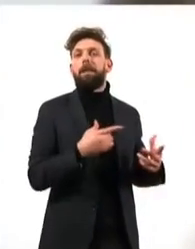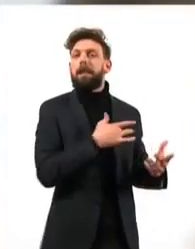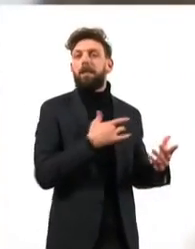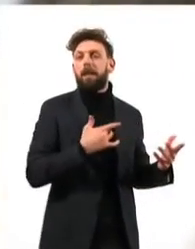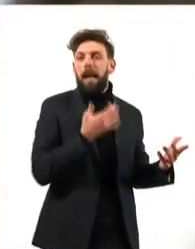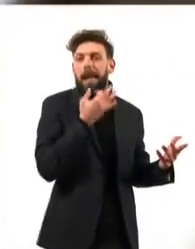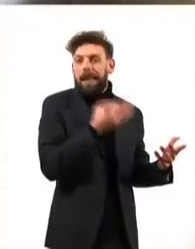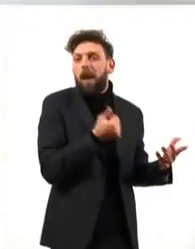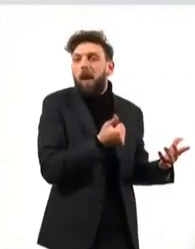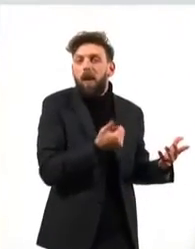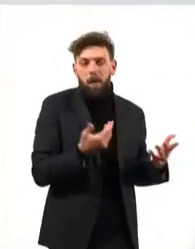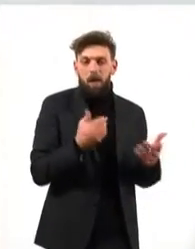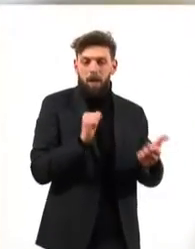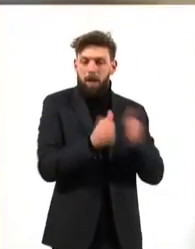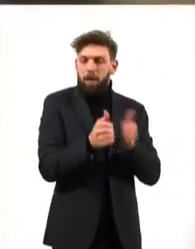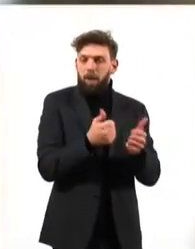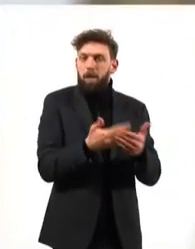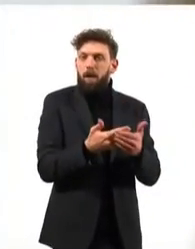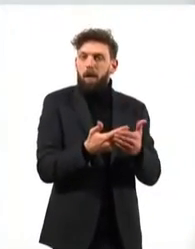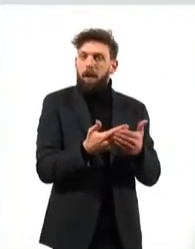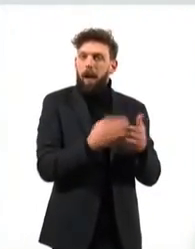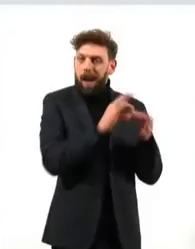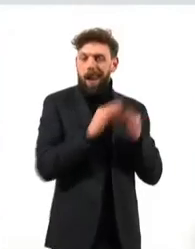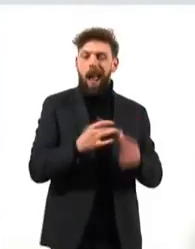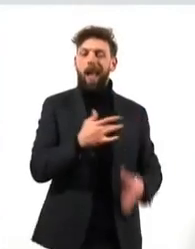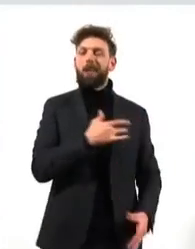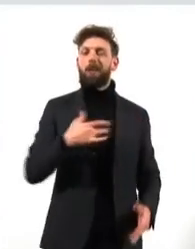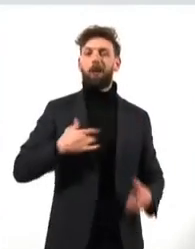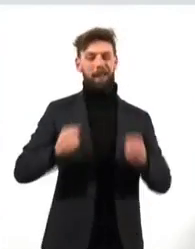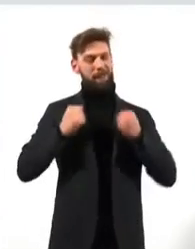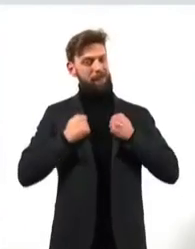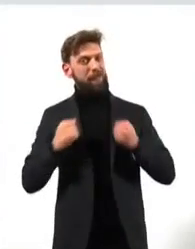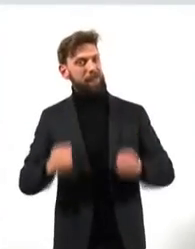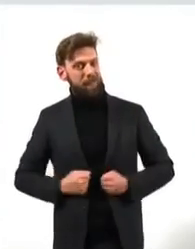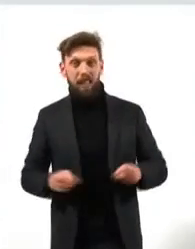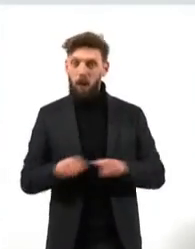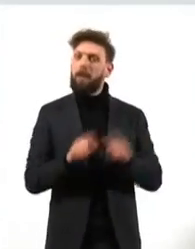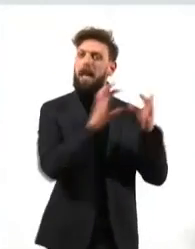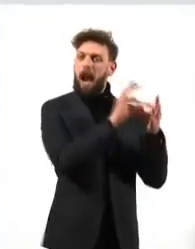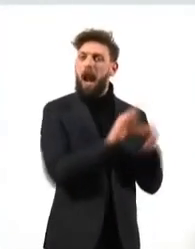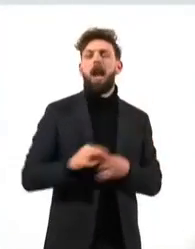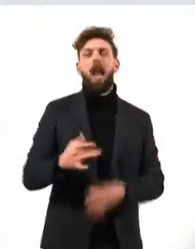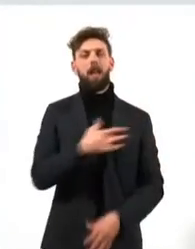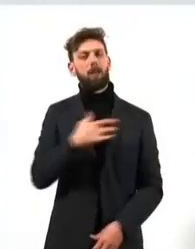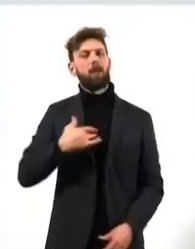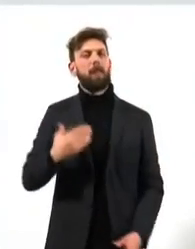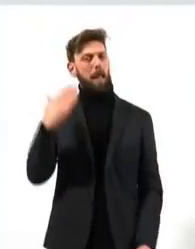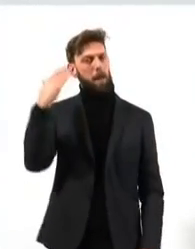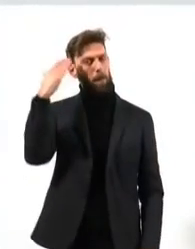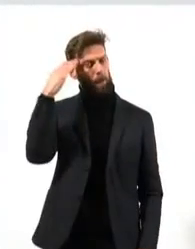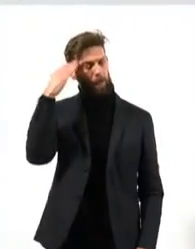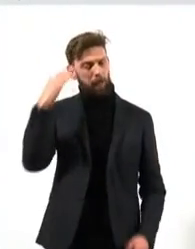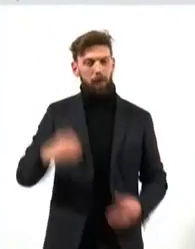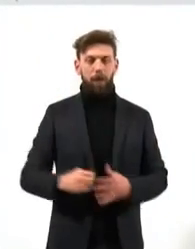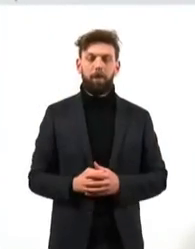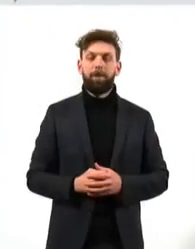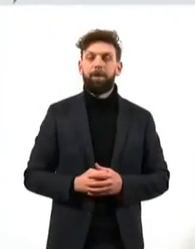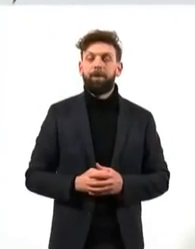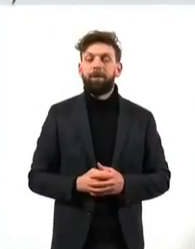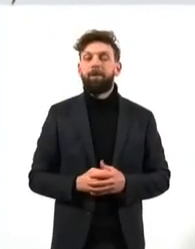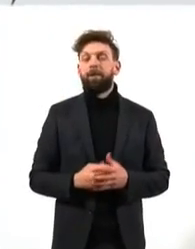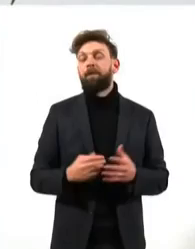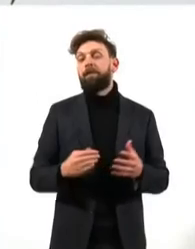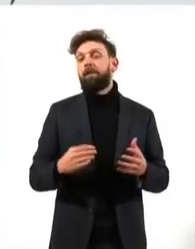que c'est important, enfin, pour de santé physique, mais aussi psychologique. Et par ailleurs, moi, je crois beaucoup au sport